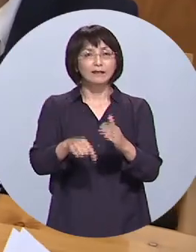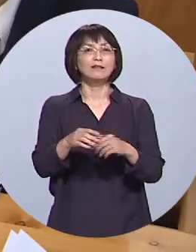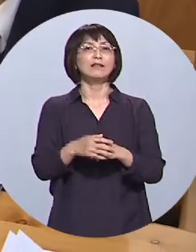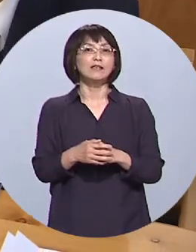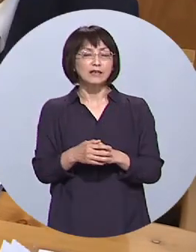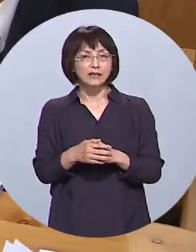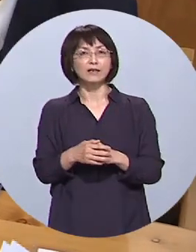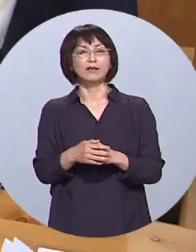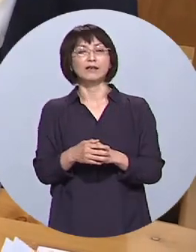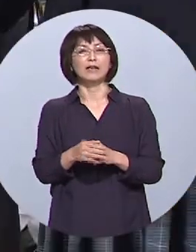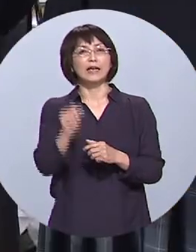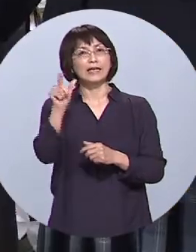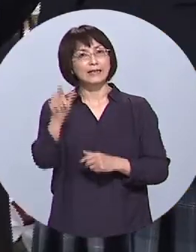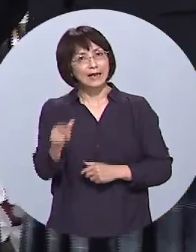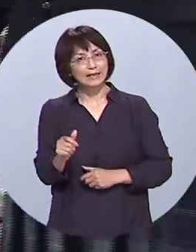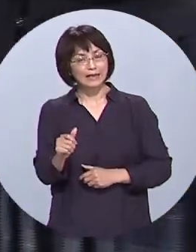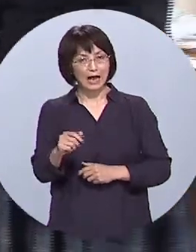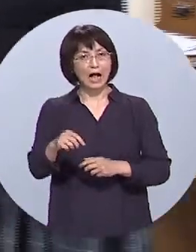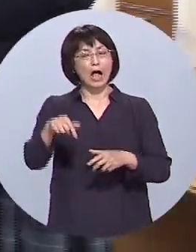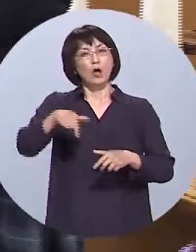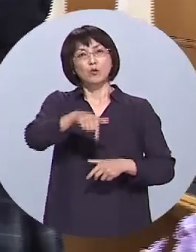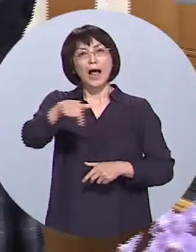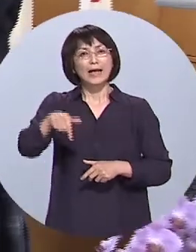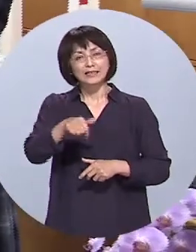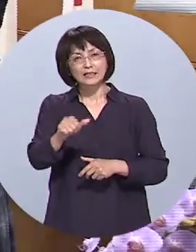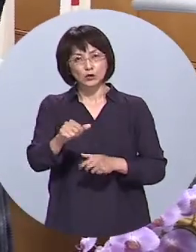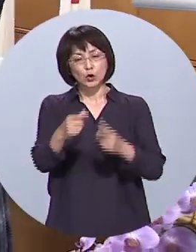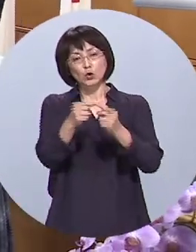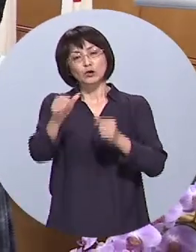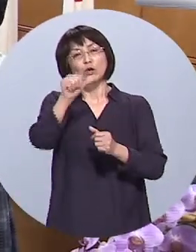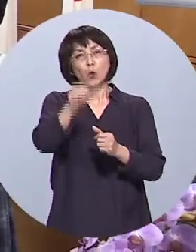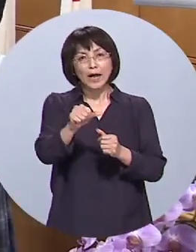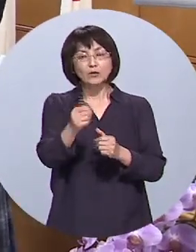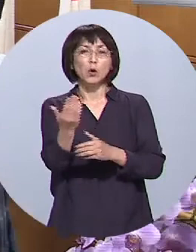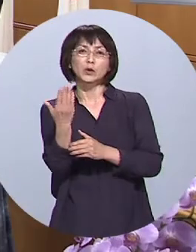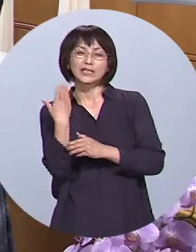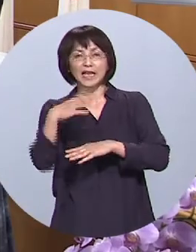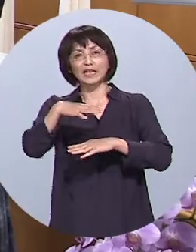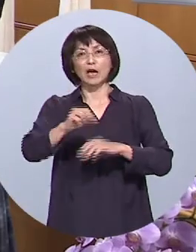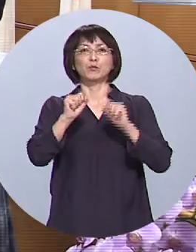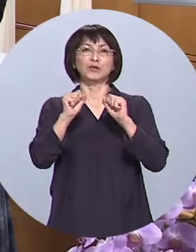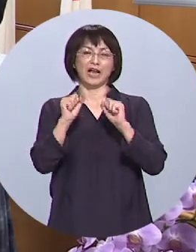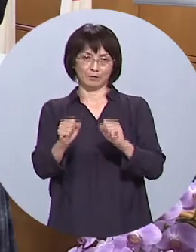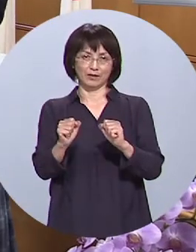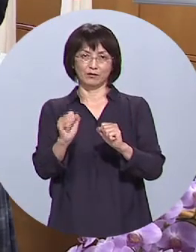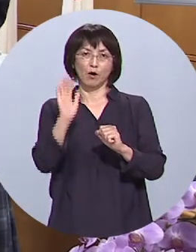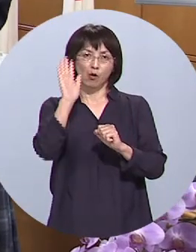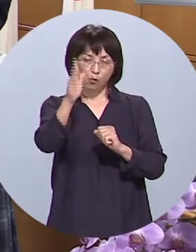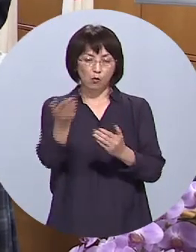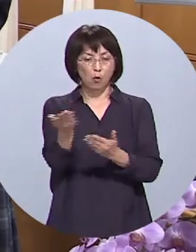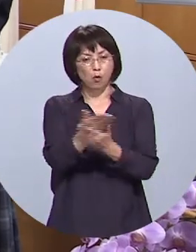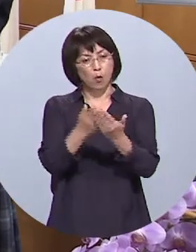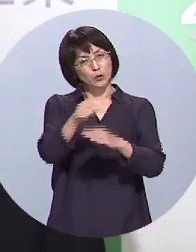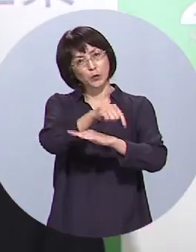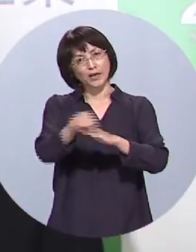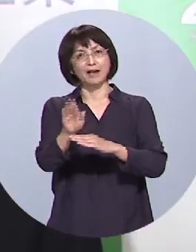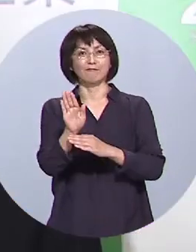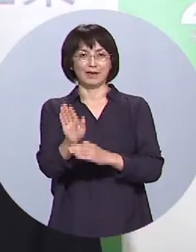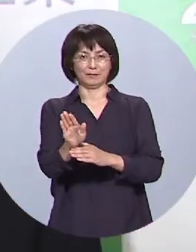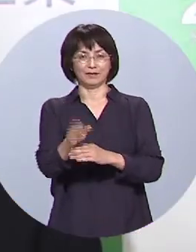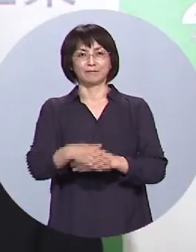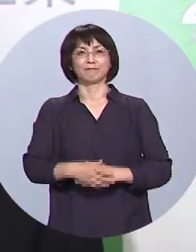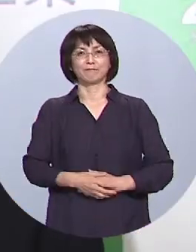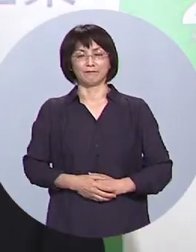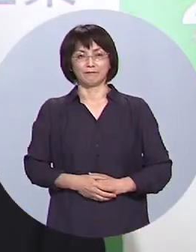ンの他にイタリア、ブラジルなど5カ所が決まっていて、今後もそれぞれの国と交流が進められていきます。 いろん